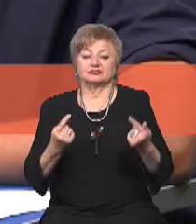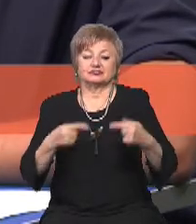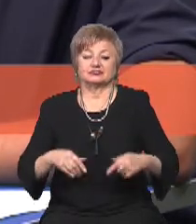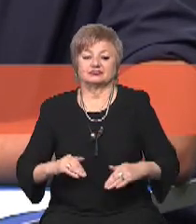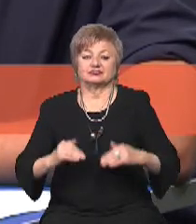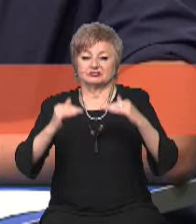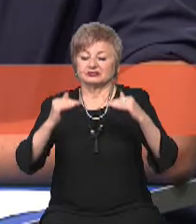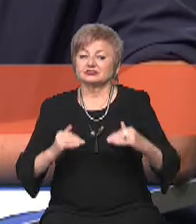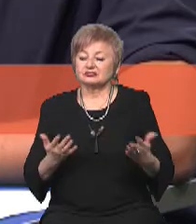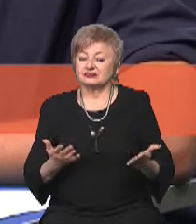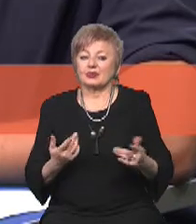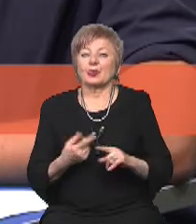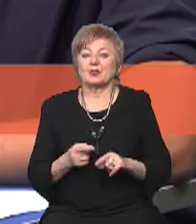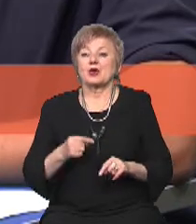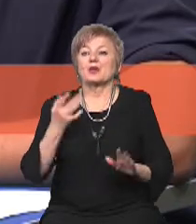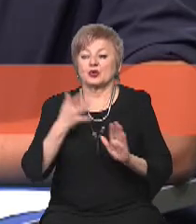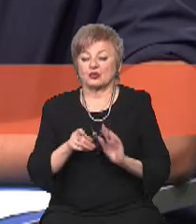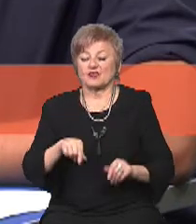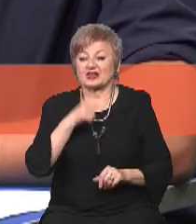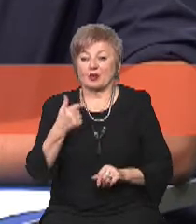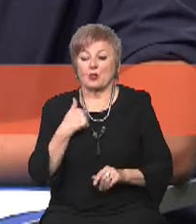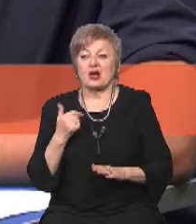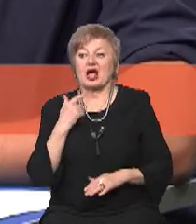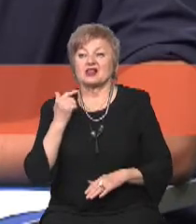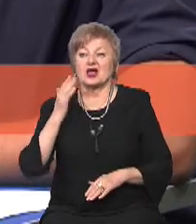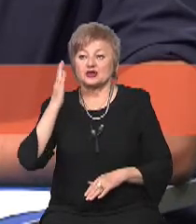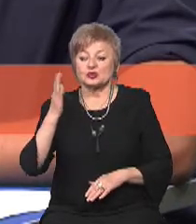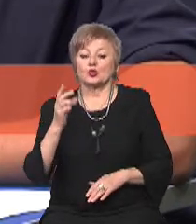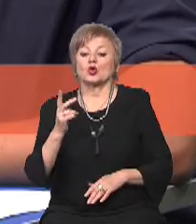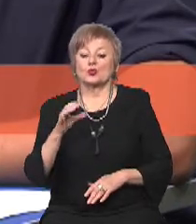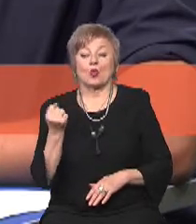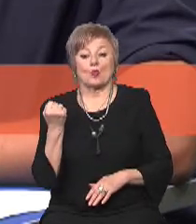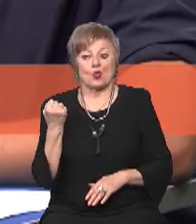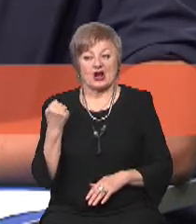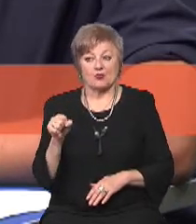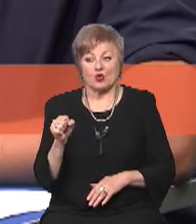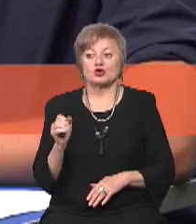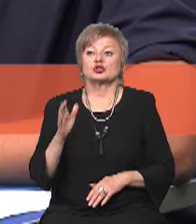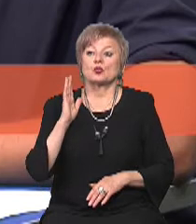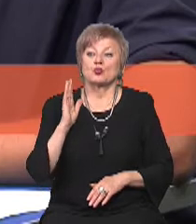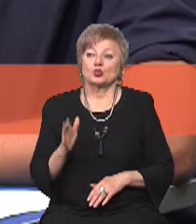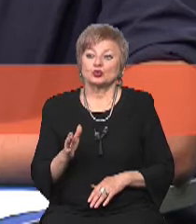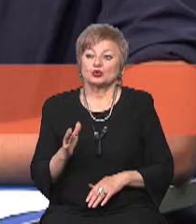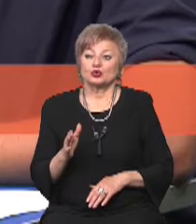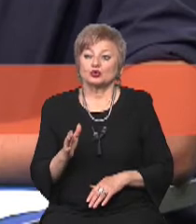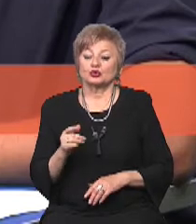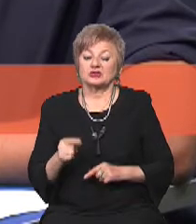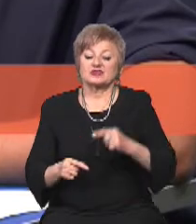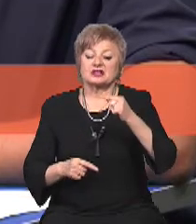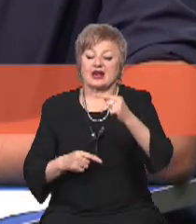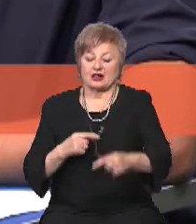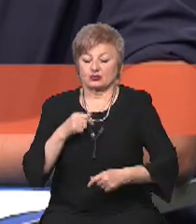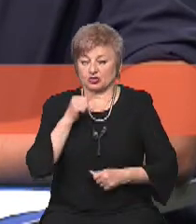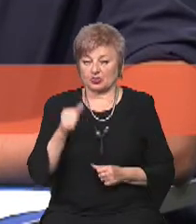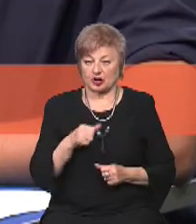що ми розуміємо, що цьогоріч ми голосуємо, але переможці будуть лише в наступному